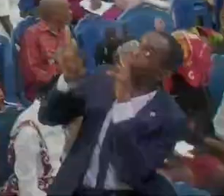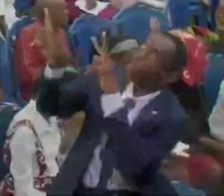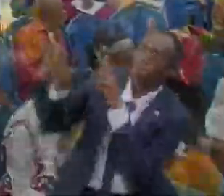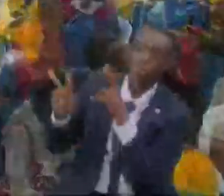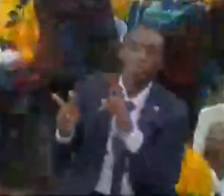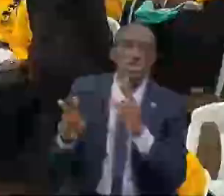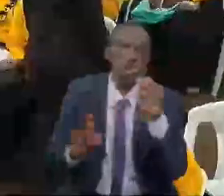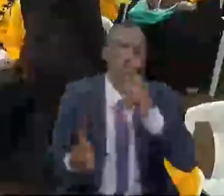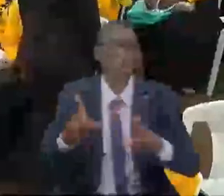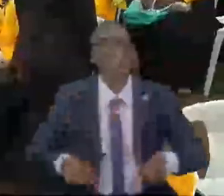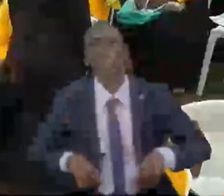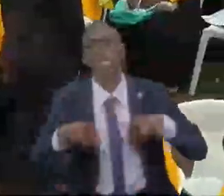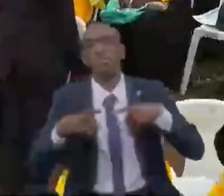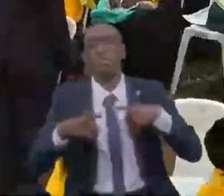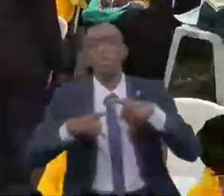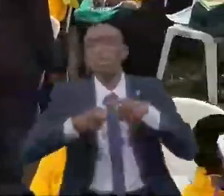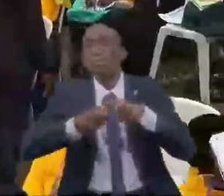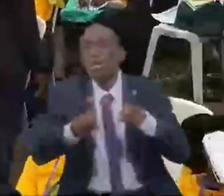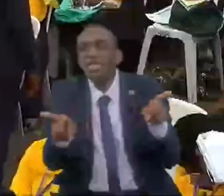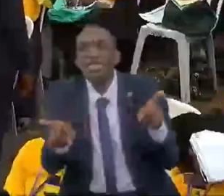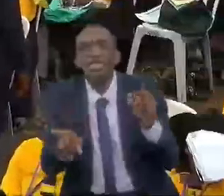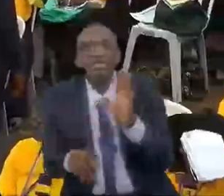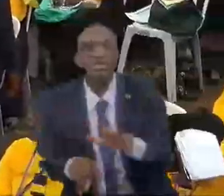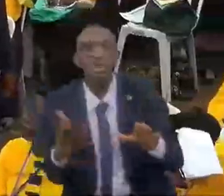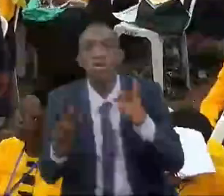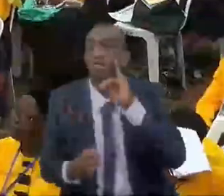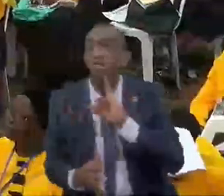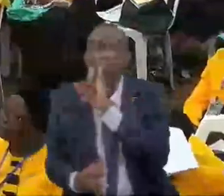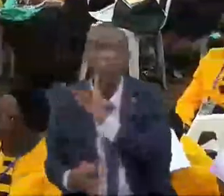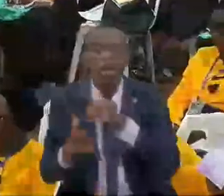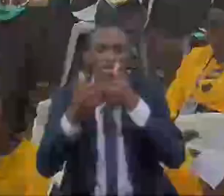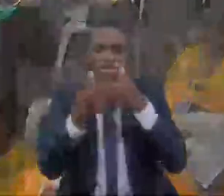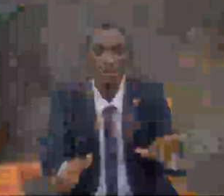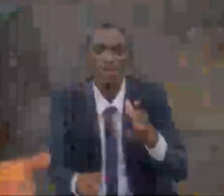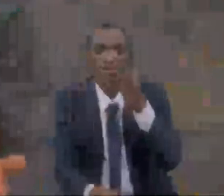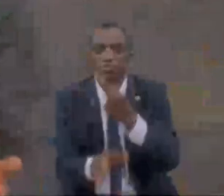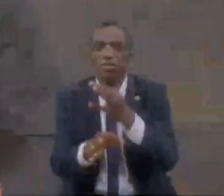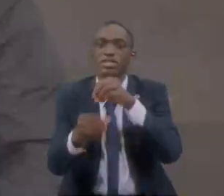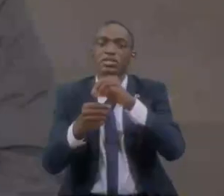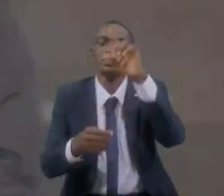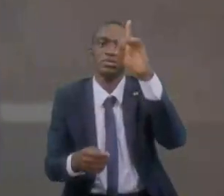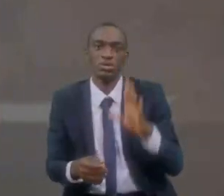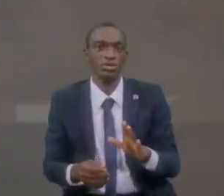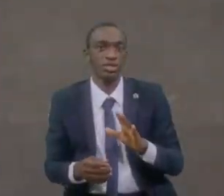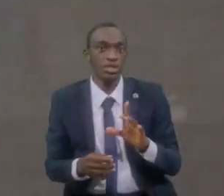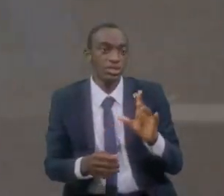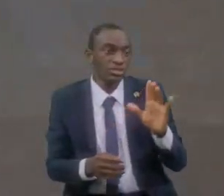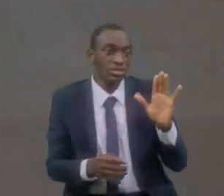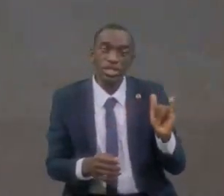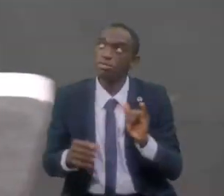d'Israël ont perdu leur foi en Dieu. Et ils ont pris le serpent des